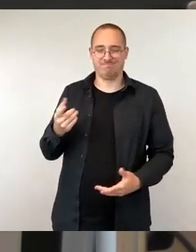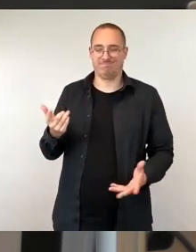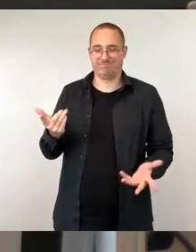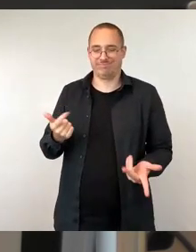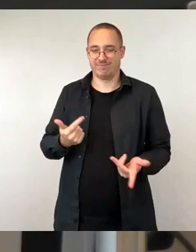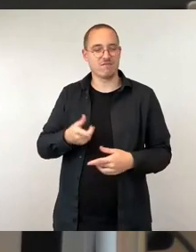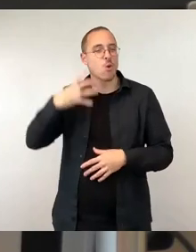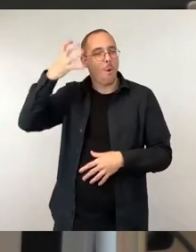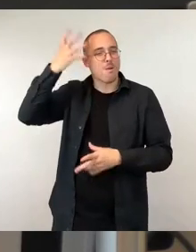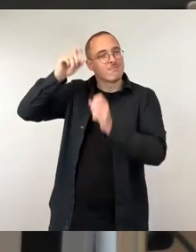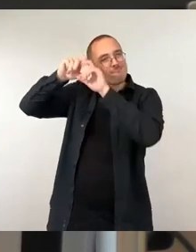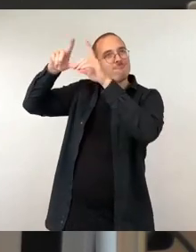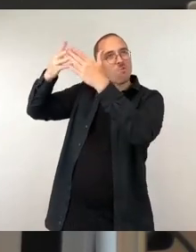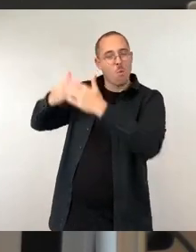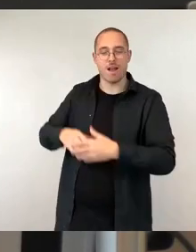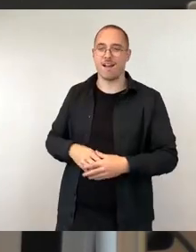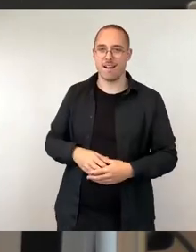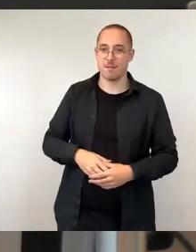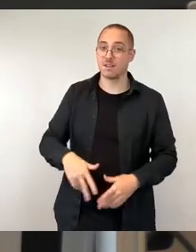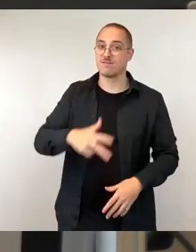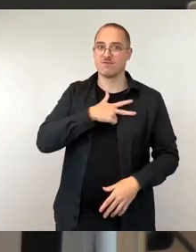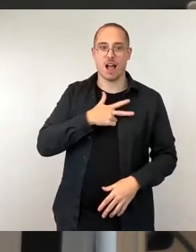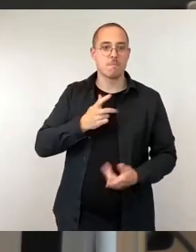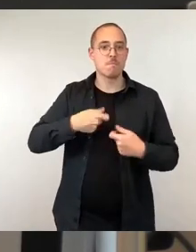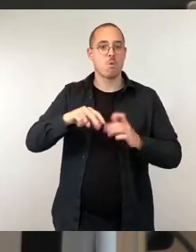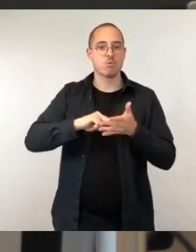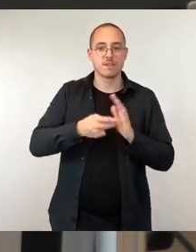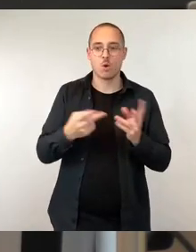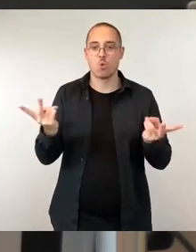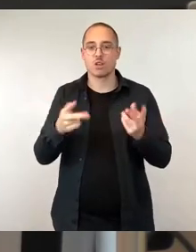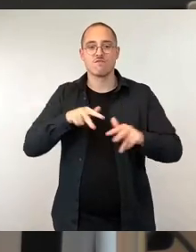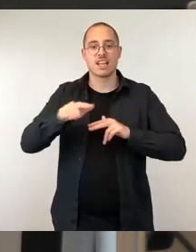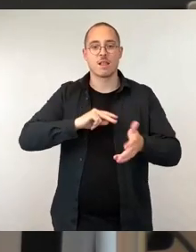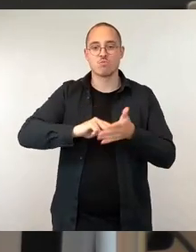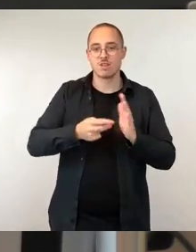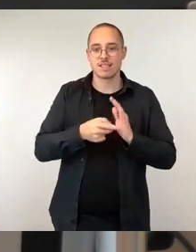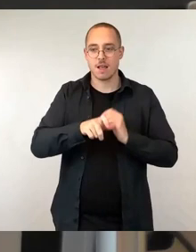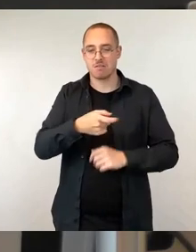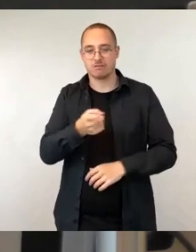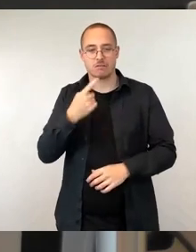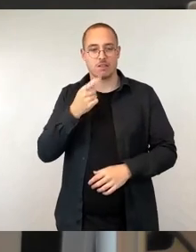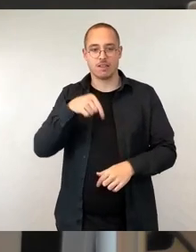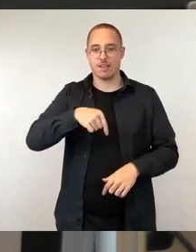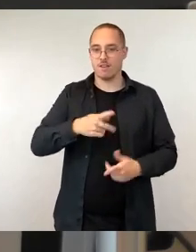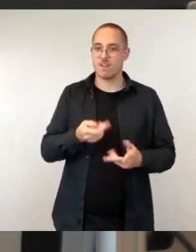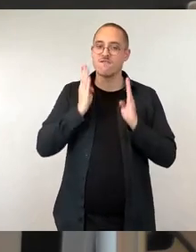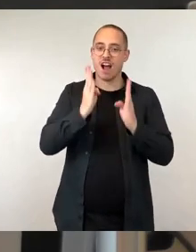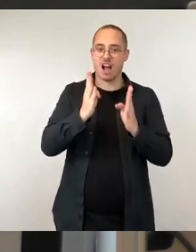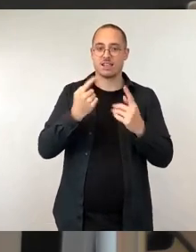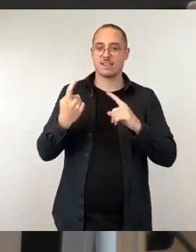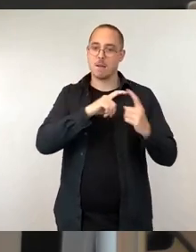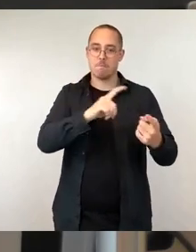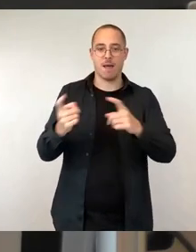oder Verkehrspolitiker oder Verkehrspolitikerin hier davon abhalten lässt, die fachlichen Debatten im Rat zu wiederholen, bloß weil man sie schon im Bauausschuss geführt